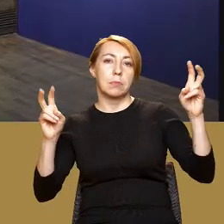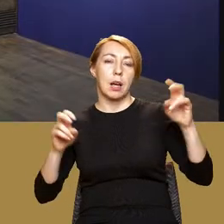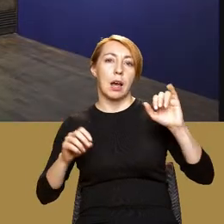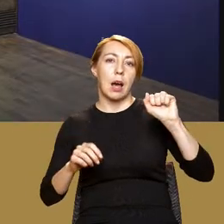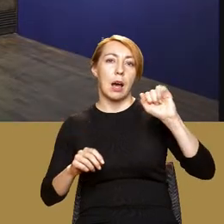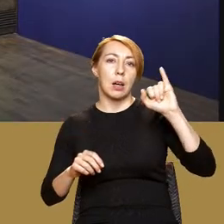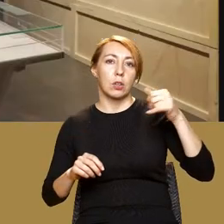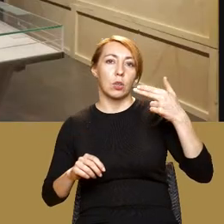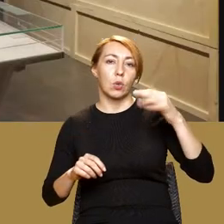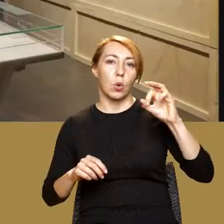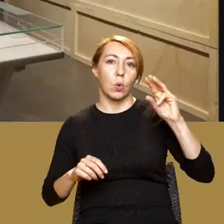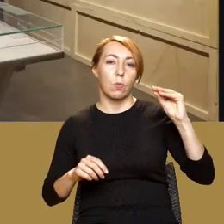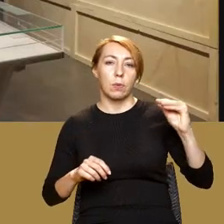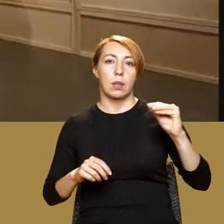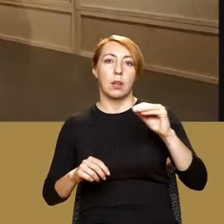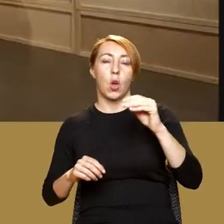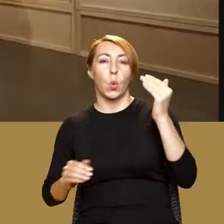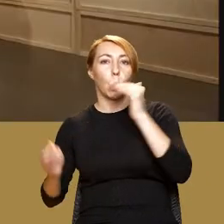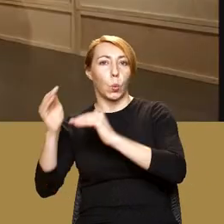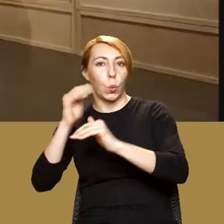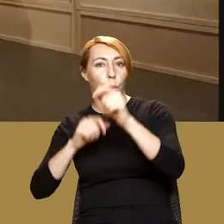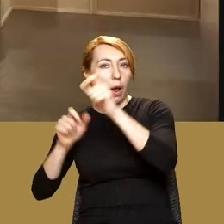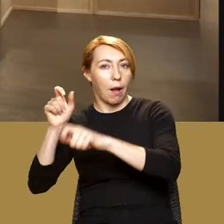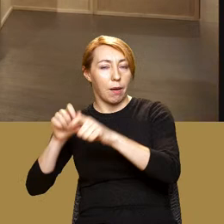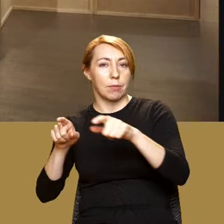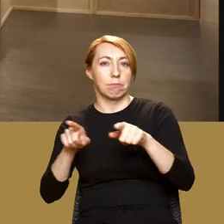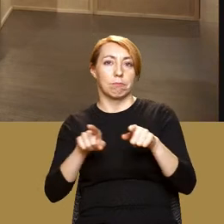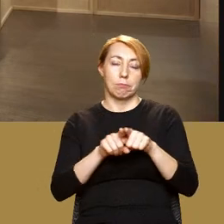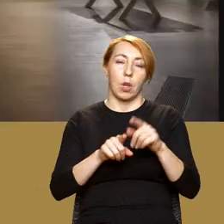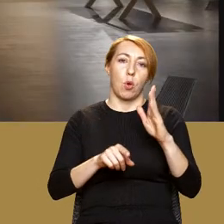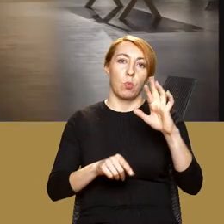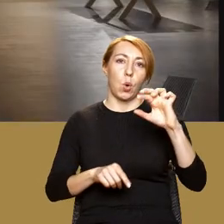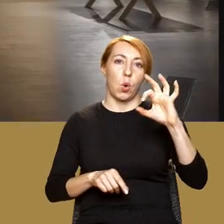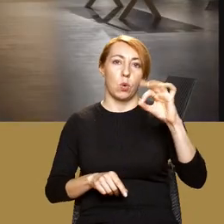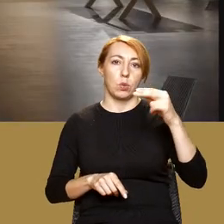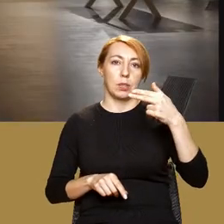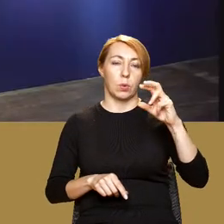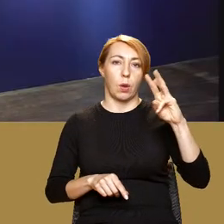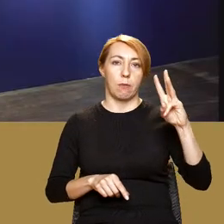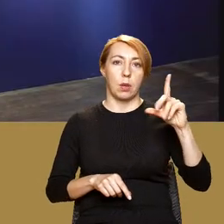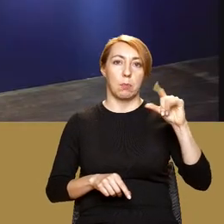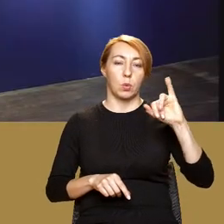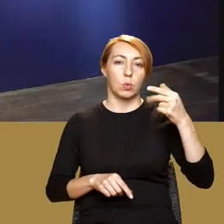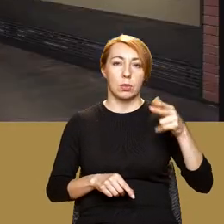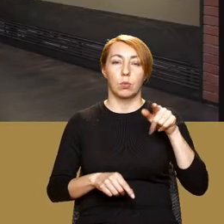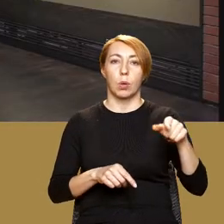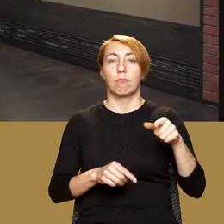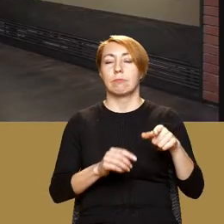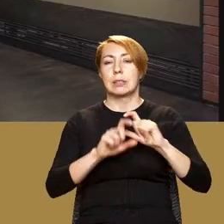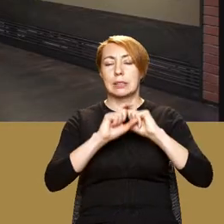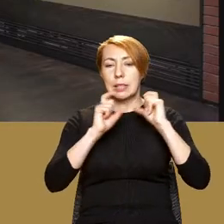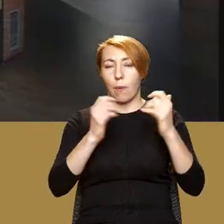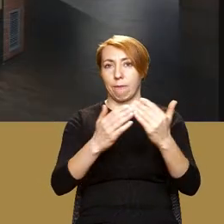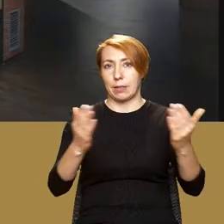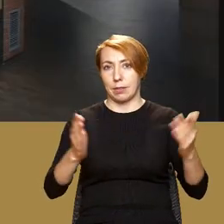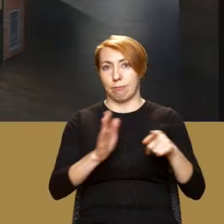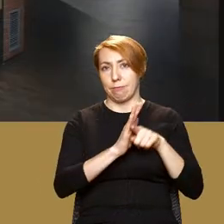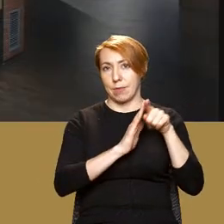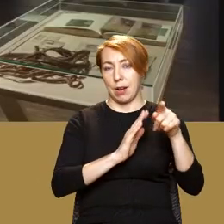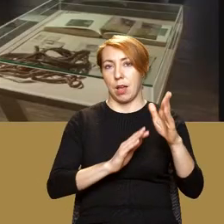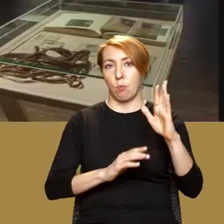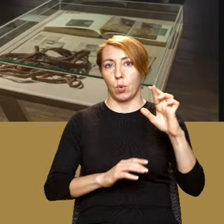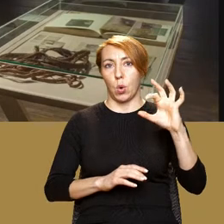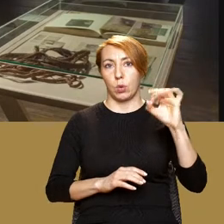Ainowie, Górale i Bronisław Piłsudski. To była wystawa w całości dedykowana Bronisławowi Piłsudskiemu w